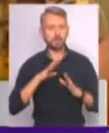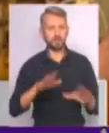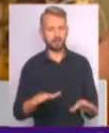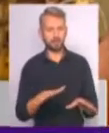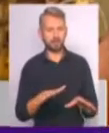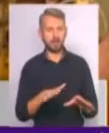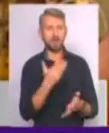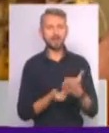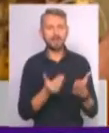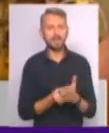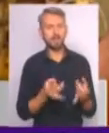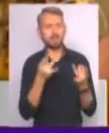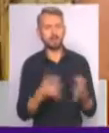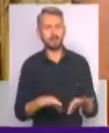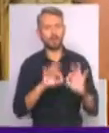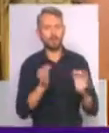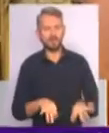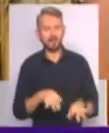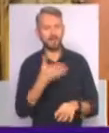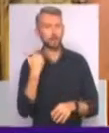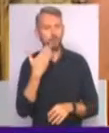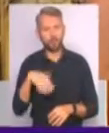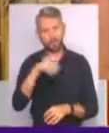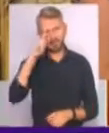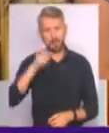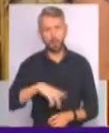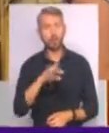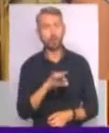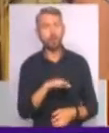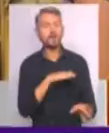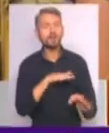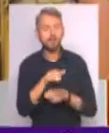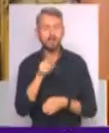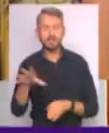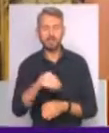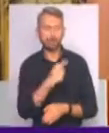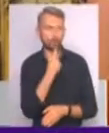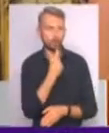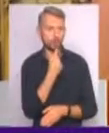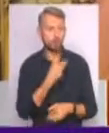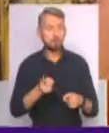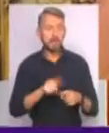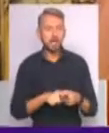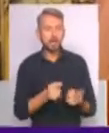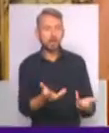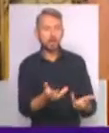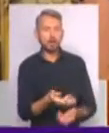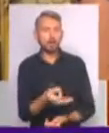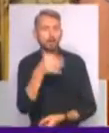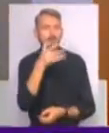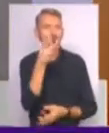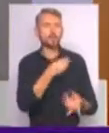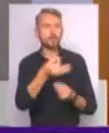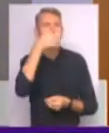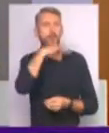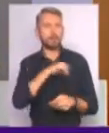советы простые, универсальные, легко, все их знают, но выполнить это все сложно. Поэтому принять какую-то волшебную пилюлю